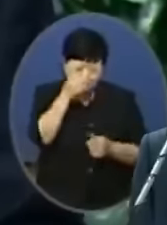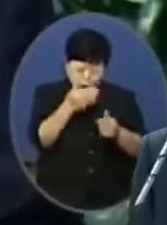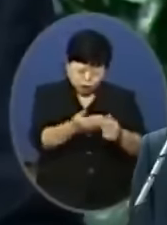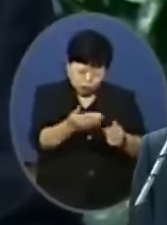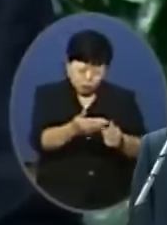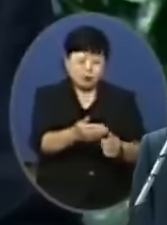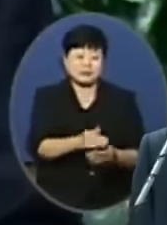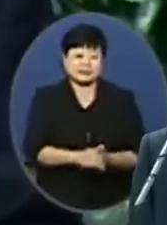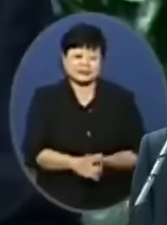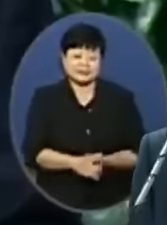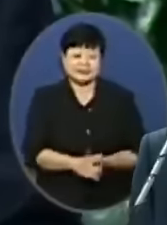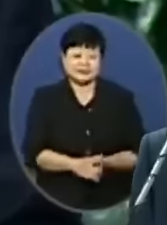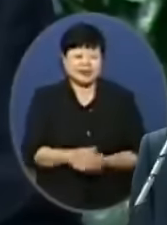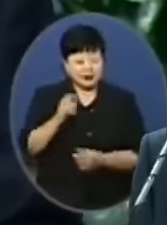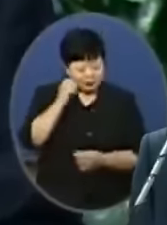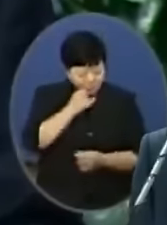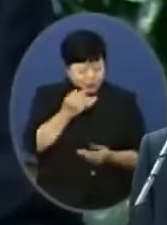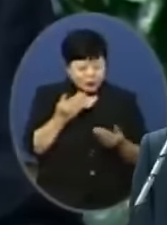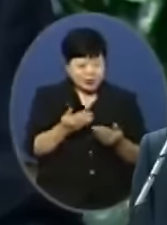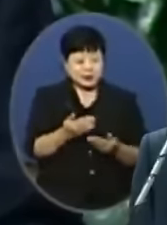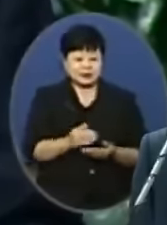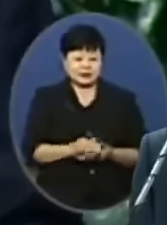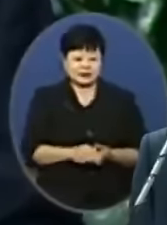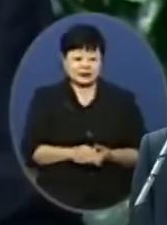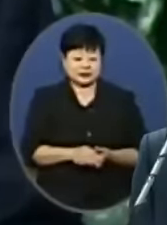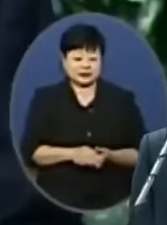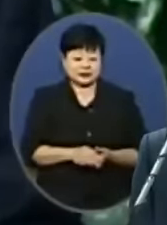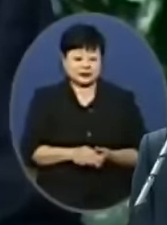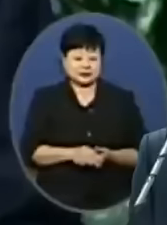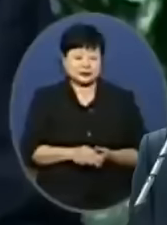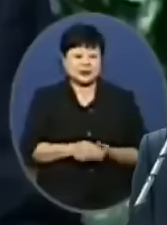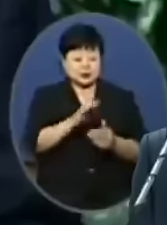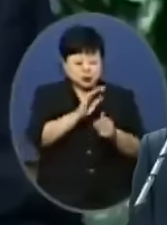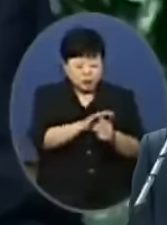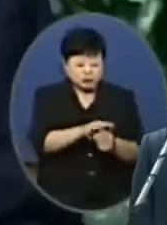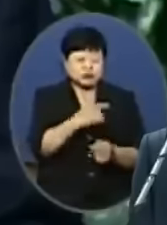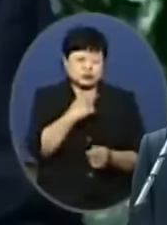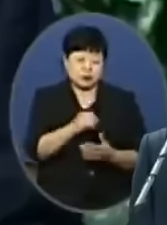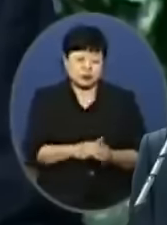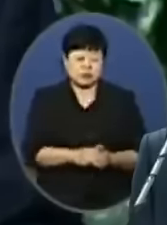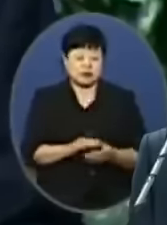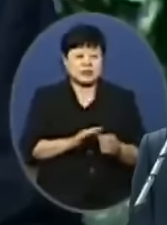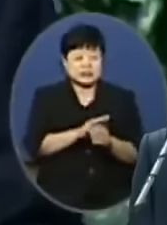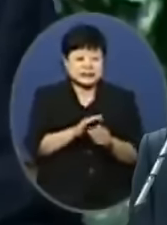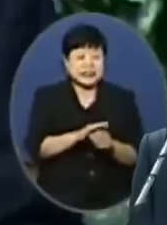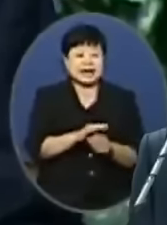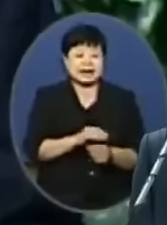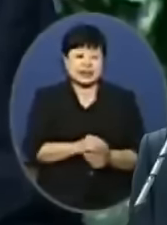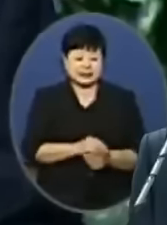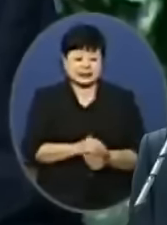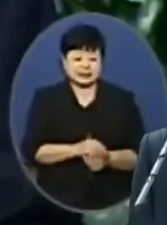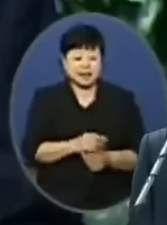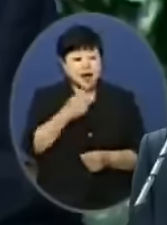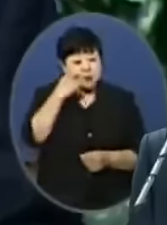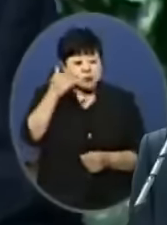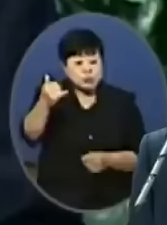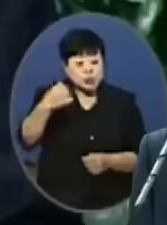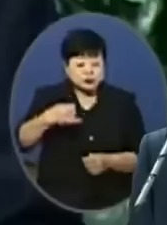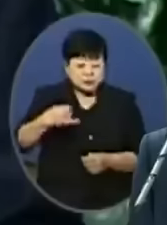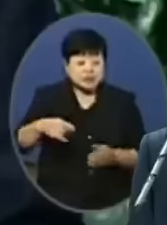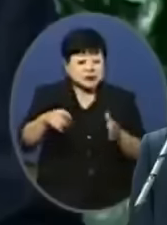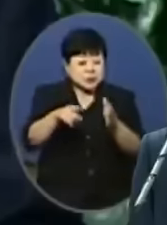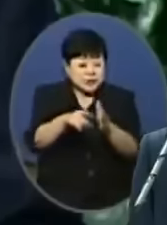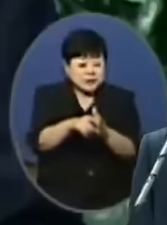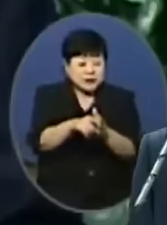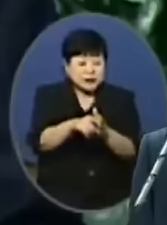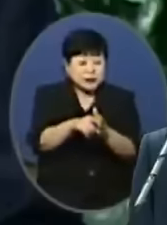주고 어려운 일을 해드리고 싶습니다. 사랑을 하는 부모님이 자식을